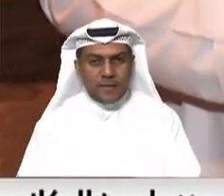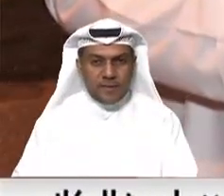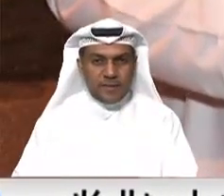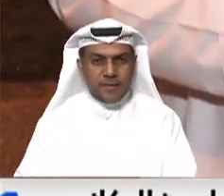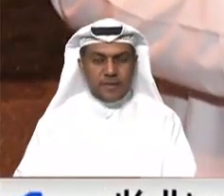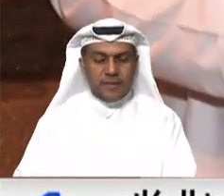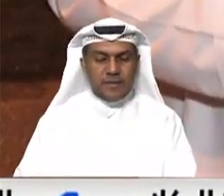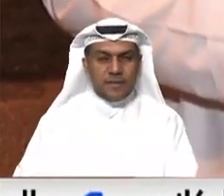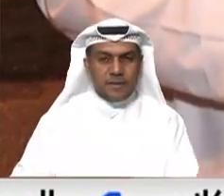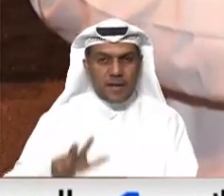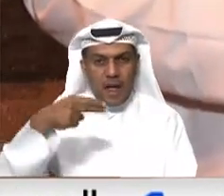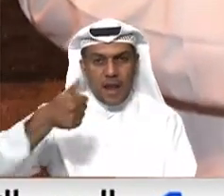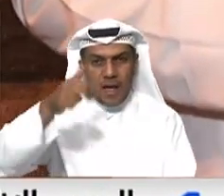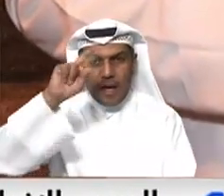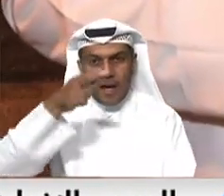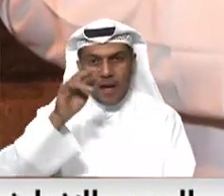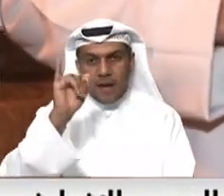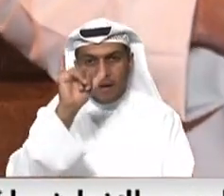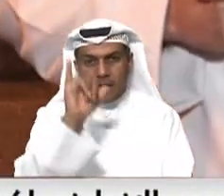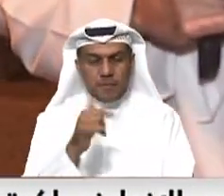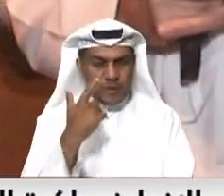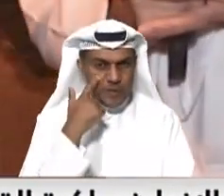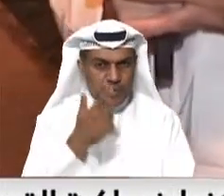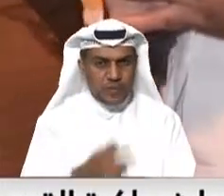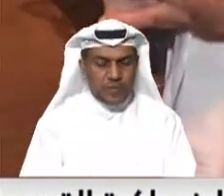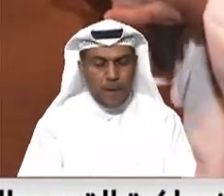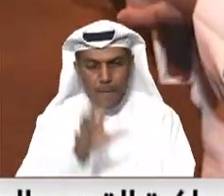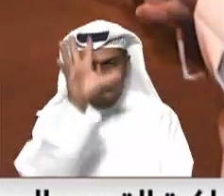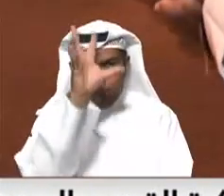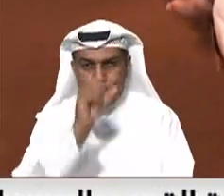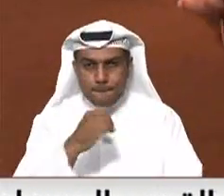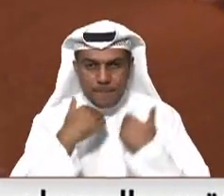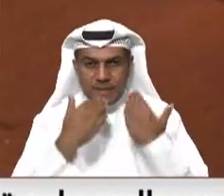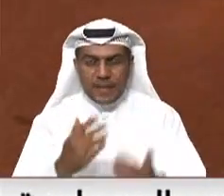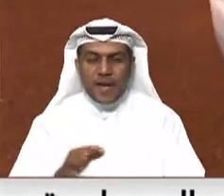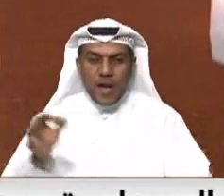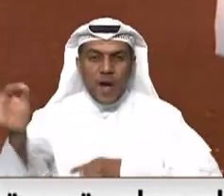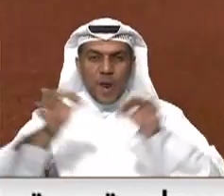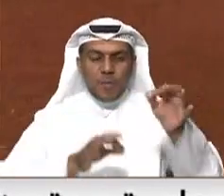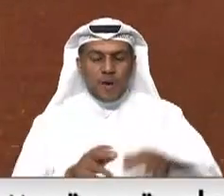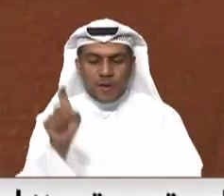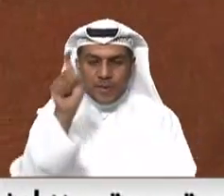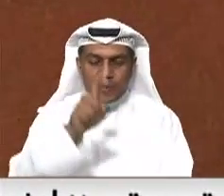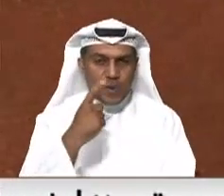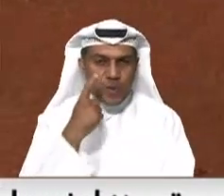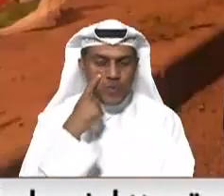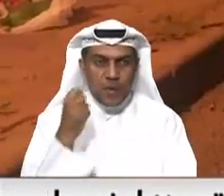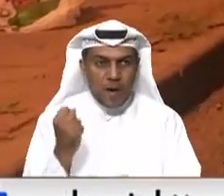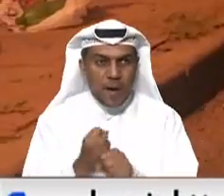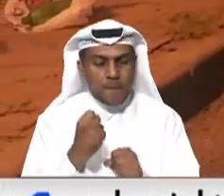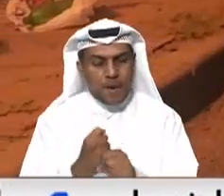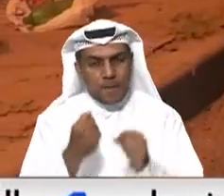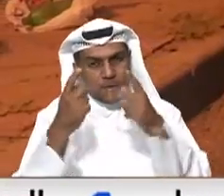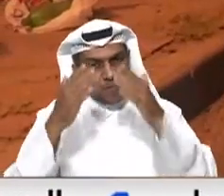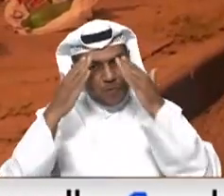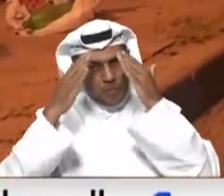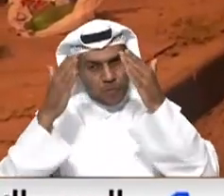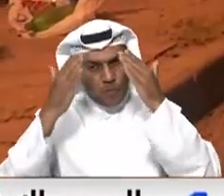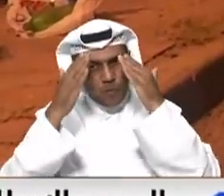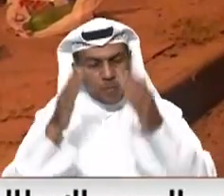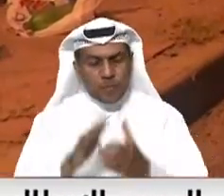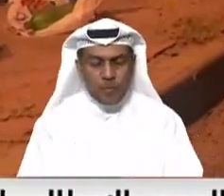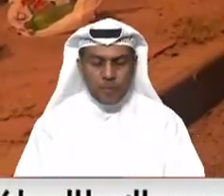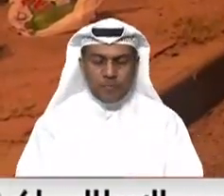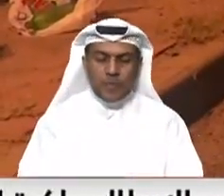هندسة الصيانة في محافظة الأحمدي. مساء الخير مهندس هايف، يعني جهودكم تشكرون يعني عليها في